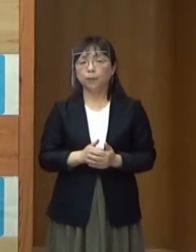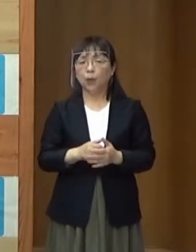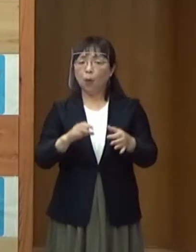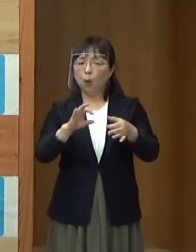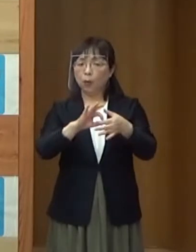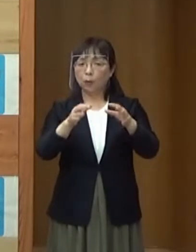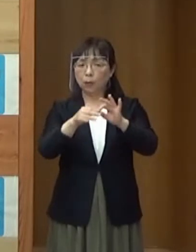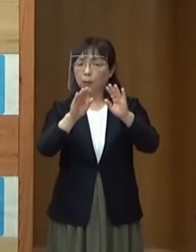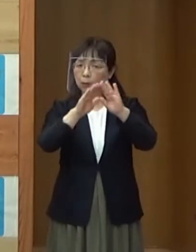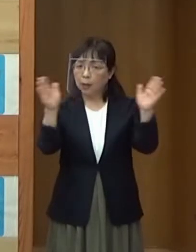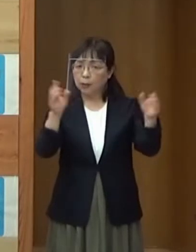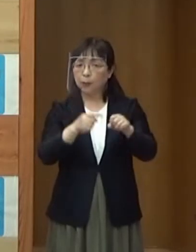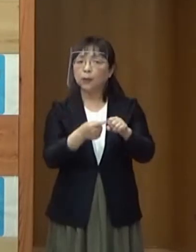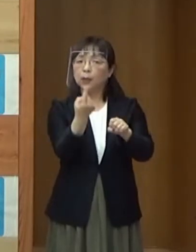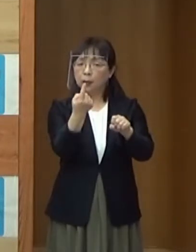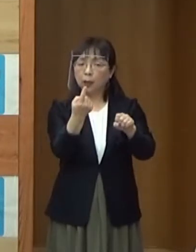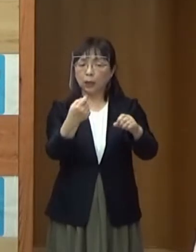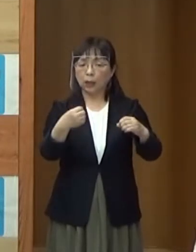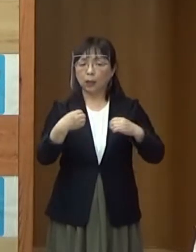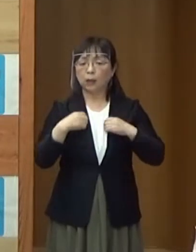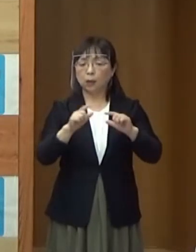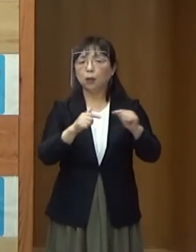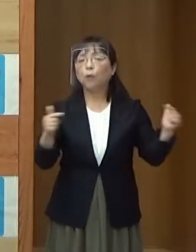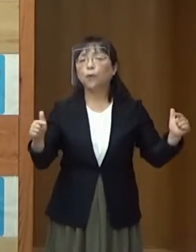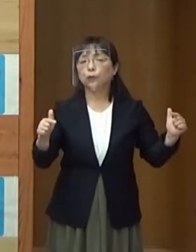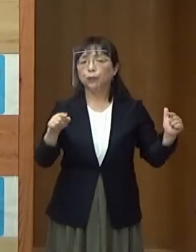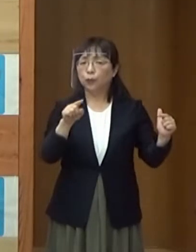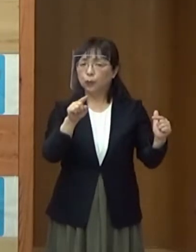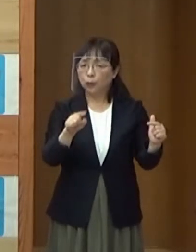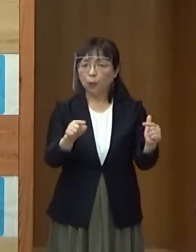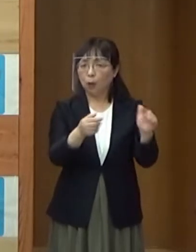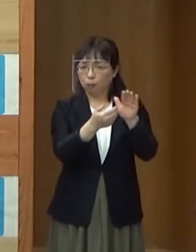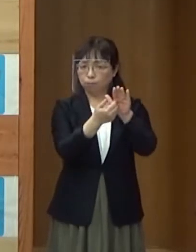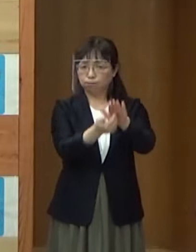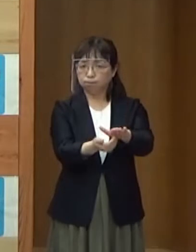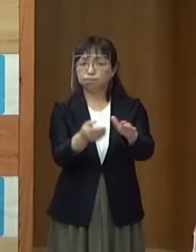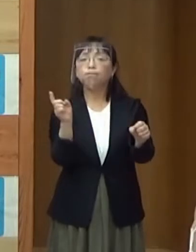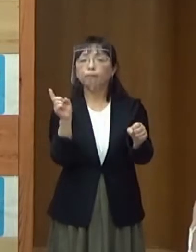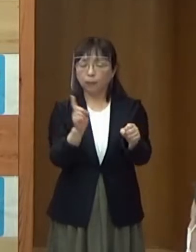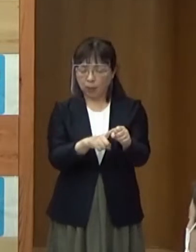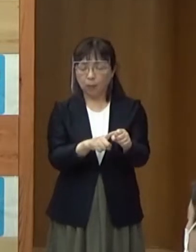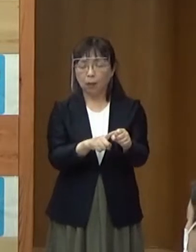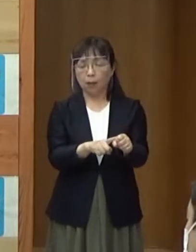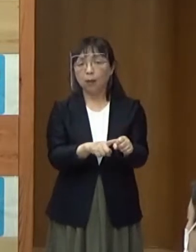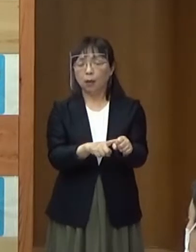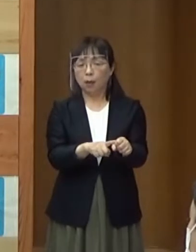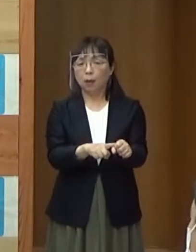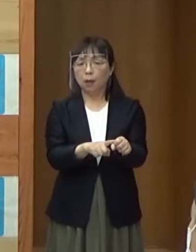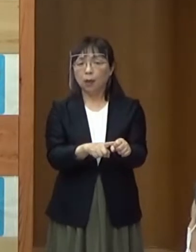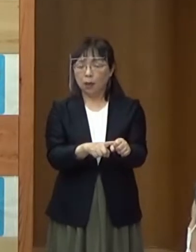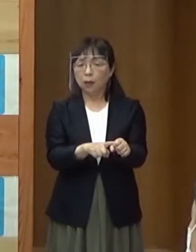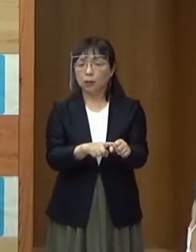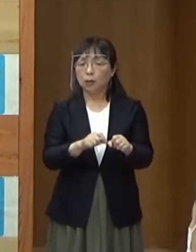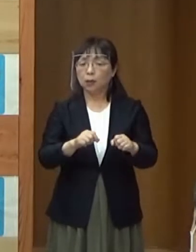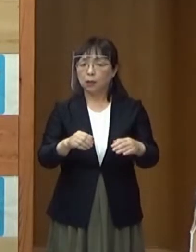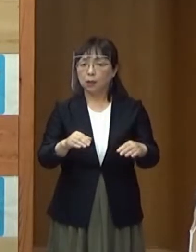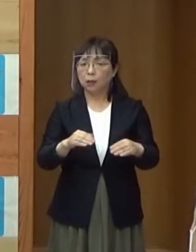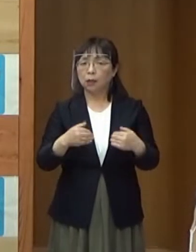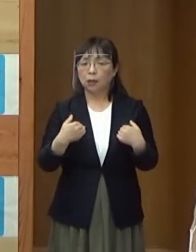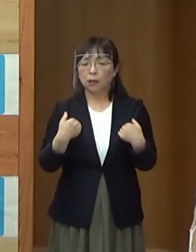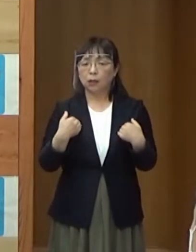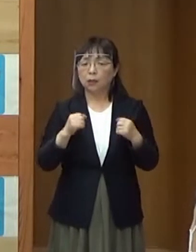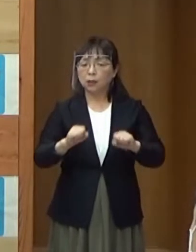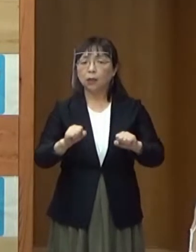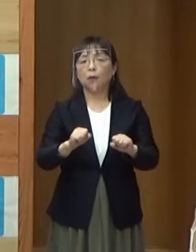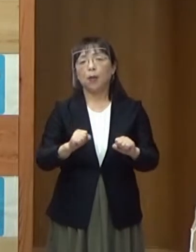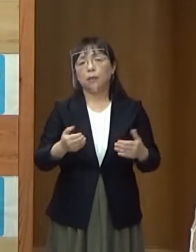リンピックの開催が契機として感染が拡大する、こういったことがないようにしなきゃいけないということです。